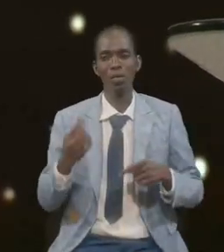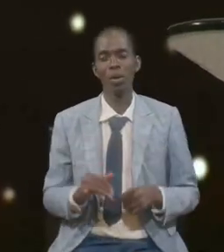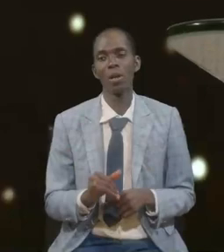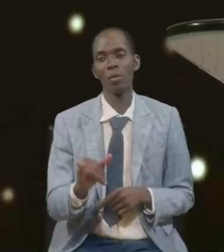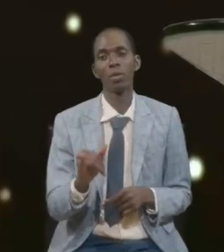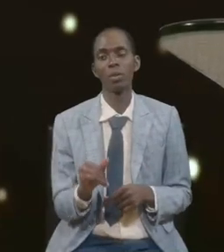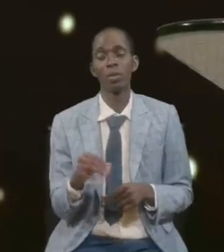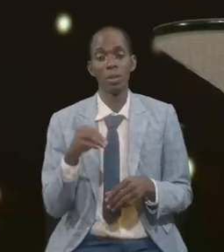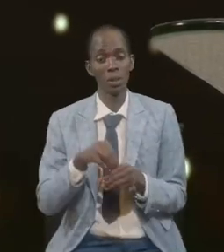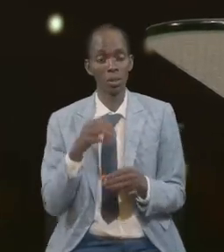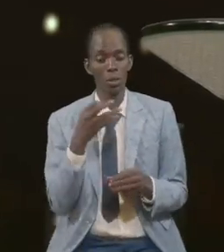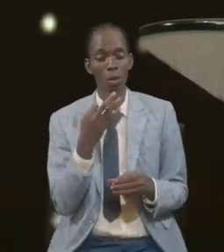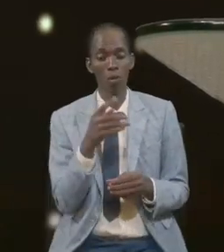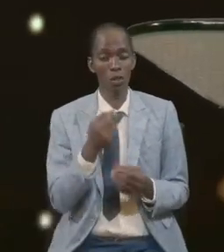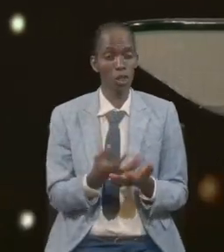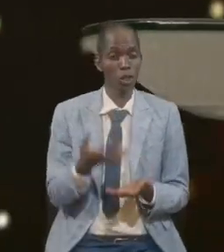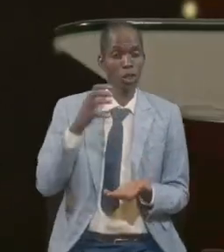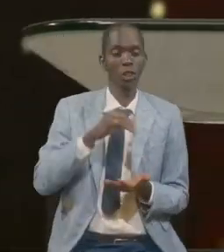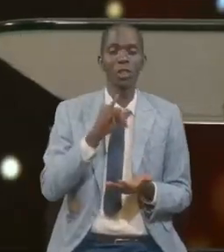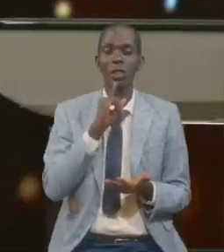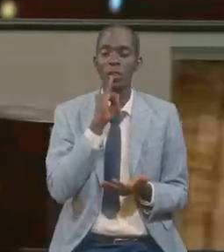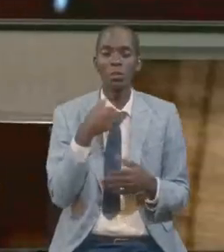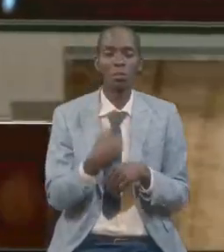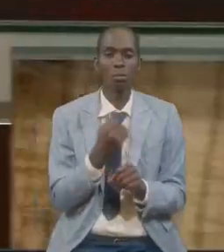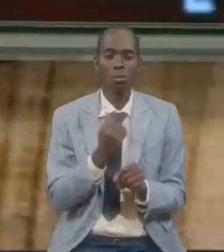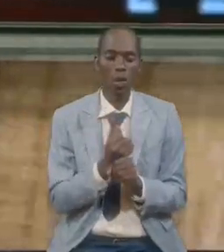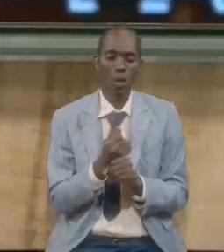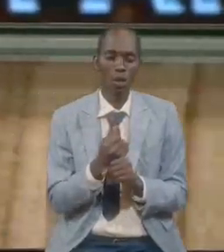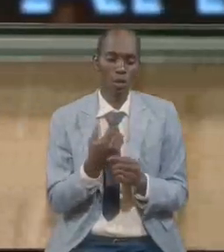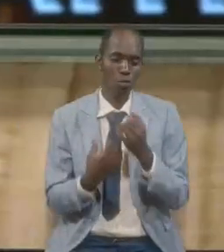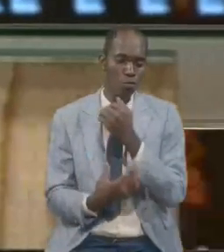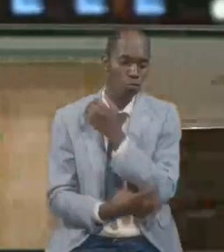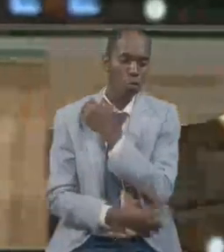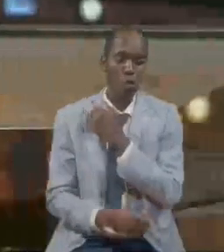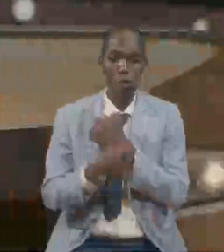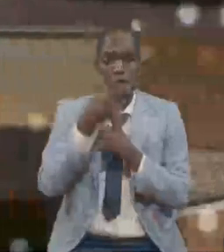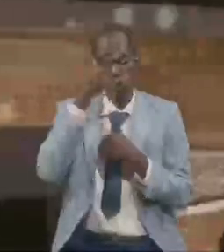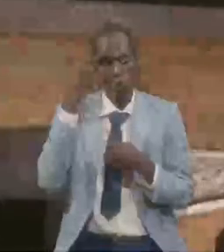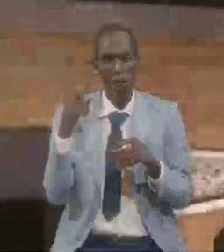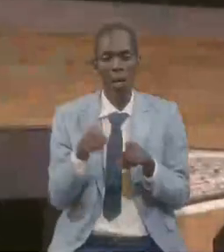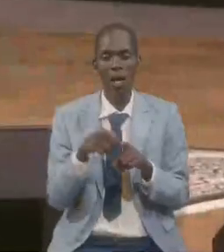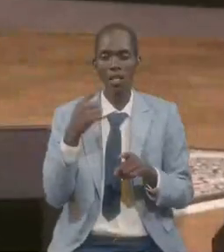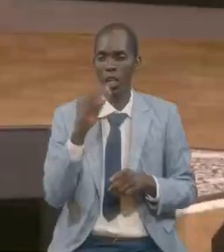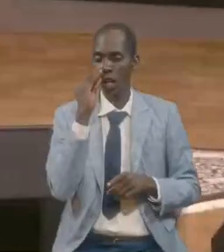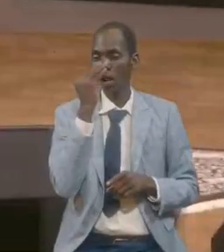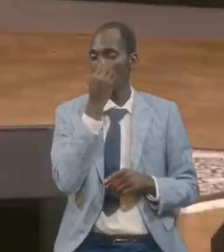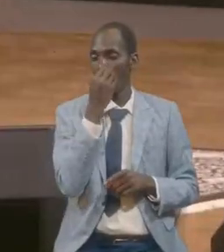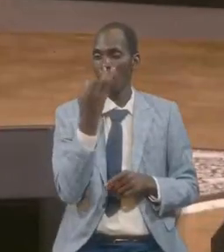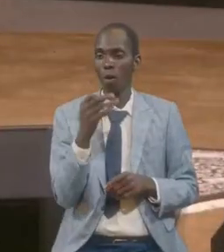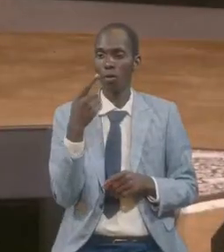riche, au contraire, se glorifie de son humiliation, car il passera comme la fleur